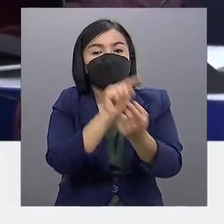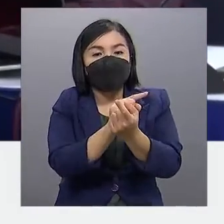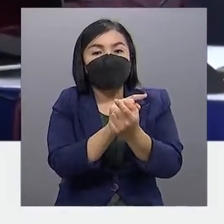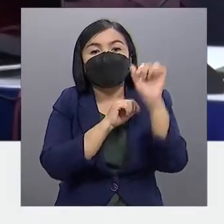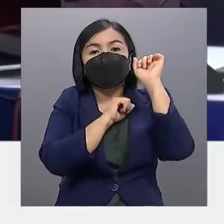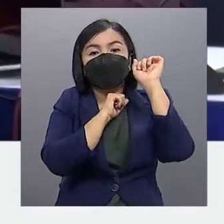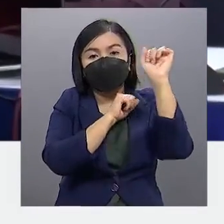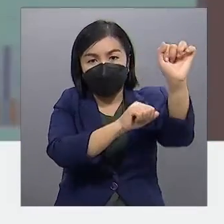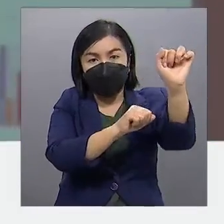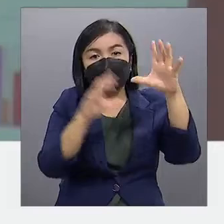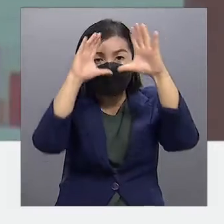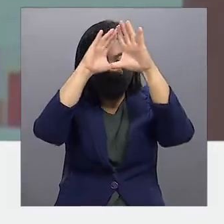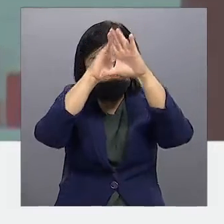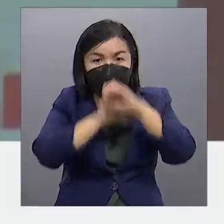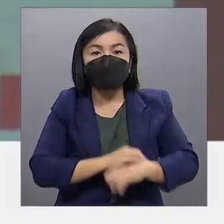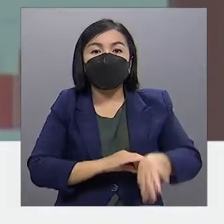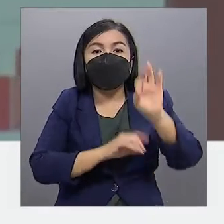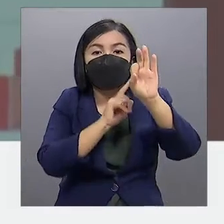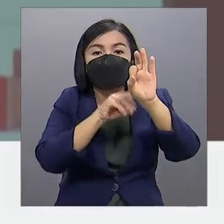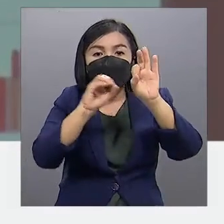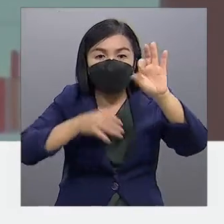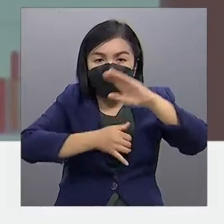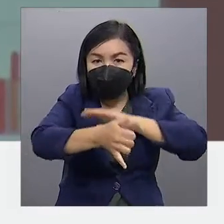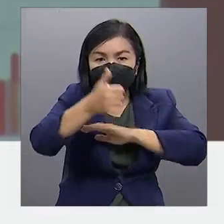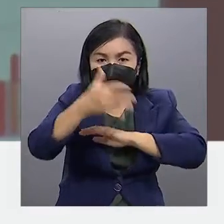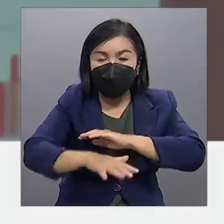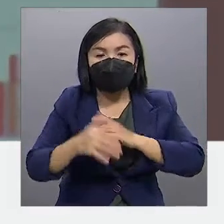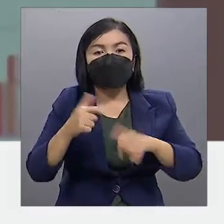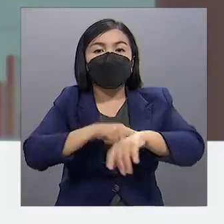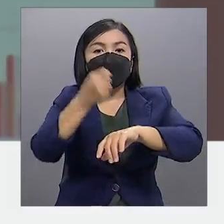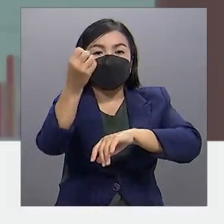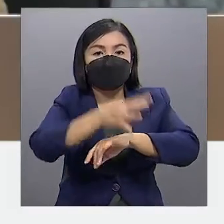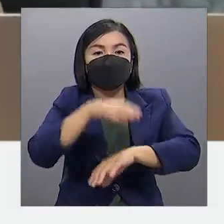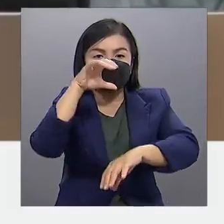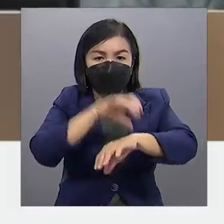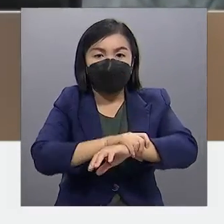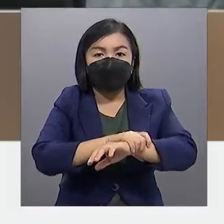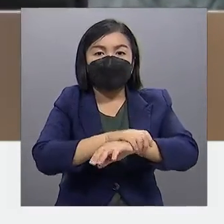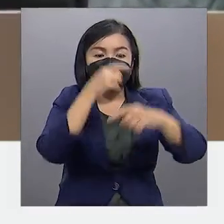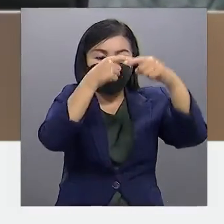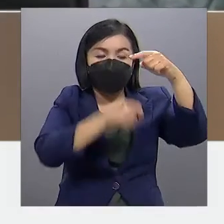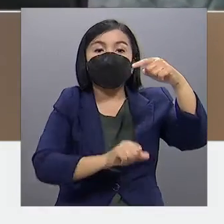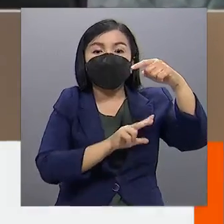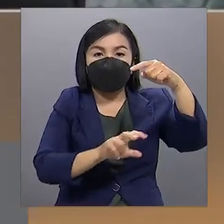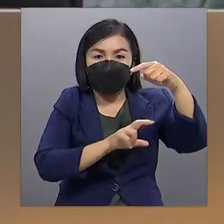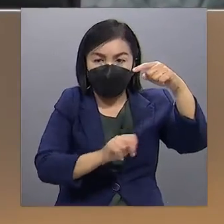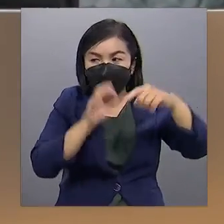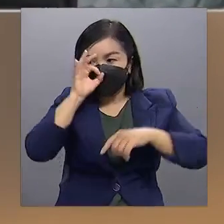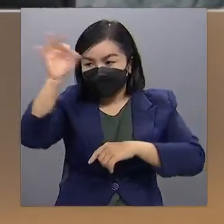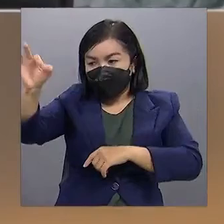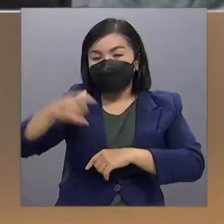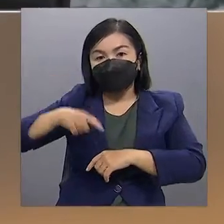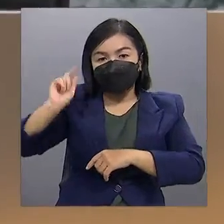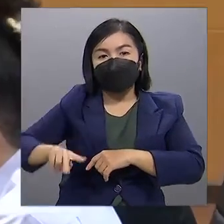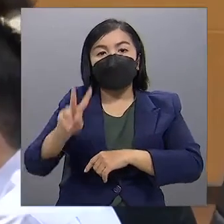ในช่วงที่ผ่านมามีการดำเนินคดีกับผู้ที่กระทำผิดกว่า 300คดีและมีคดีฟ้องศาลแล้ว 326